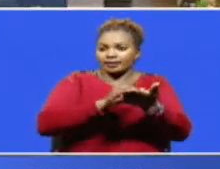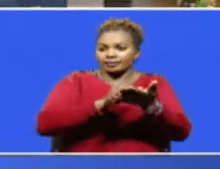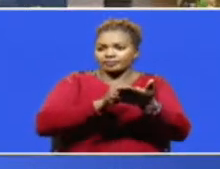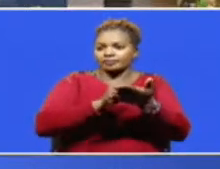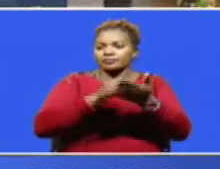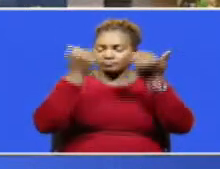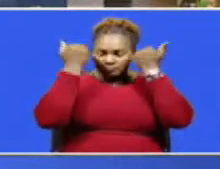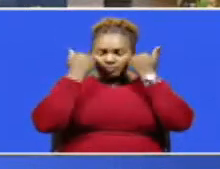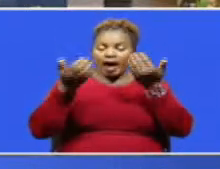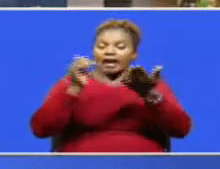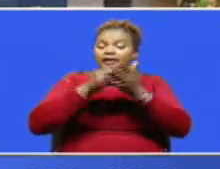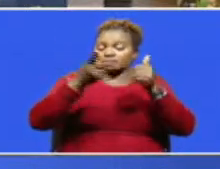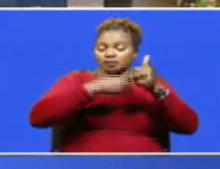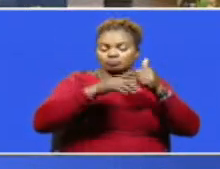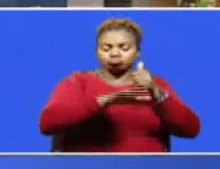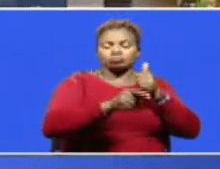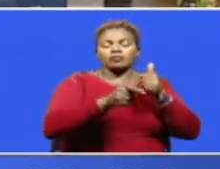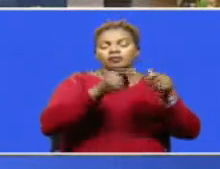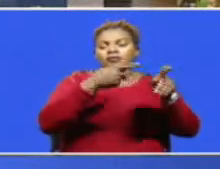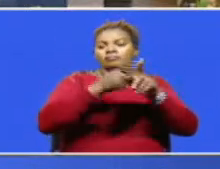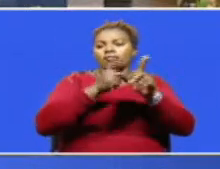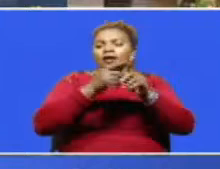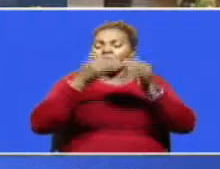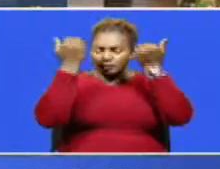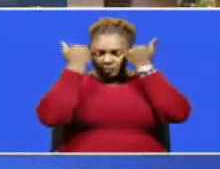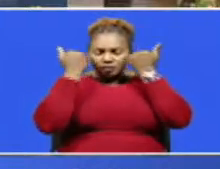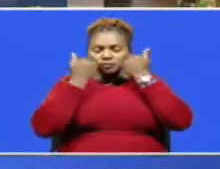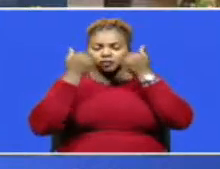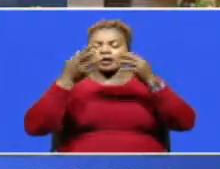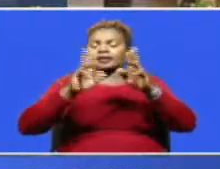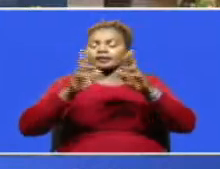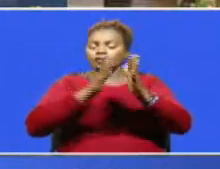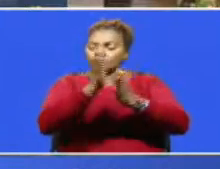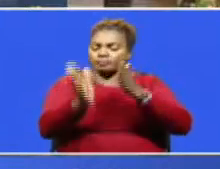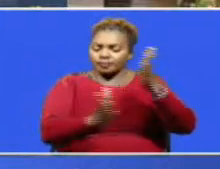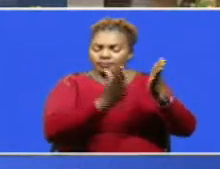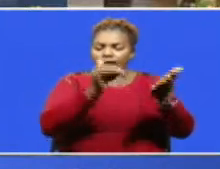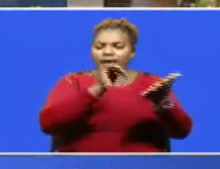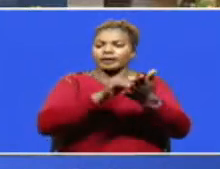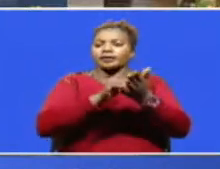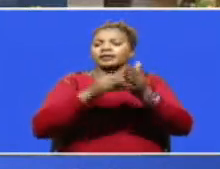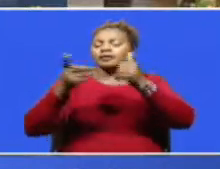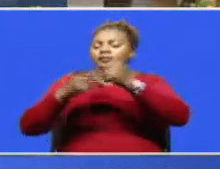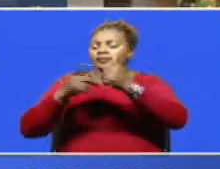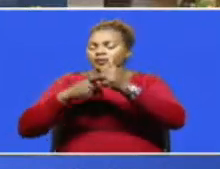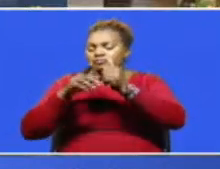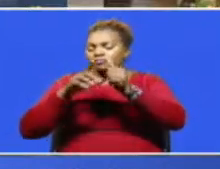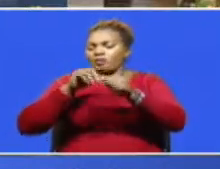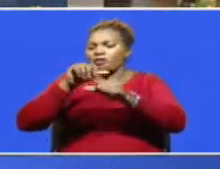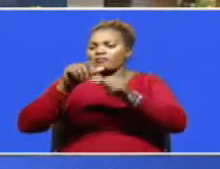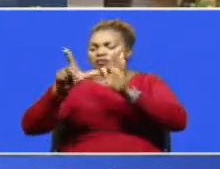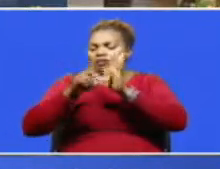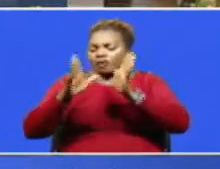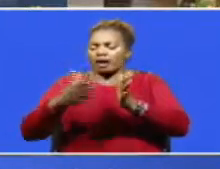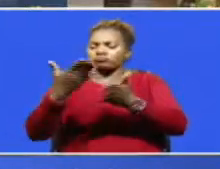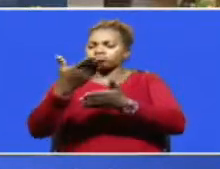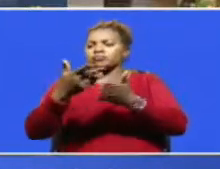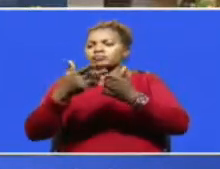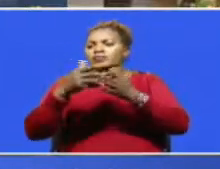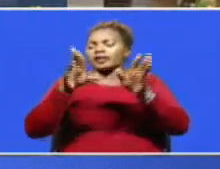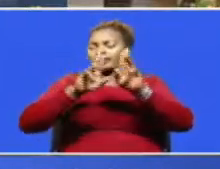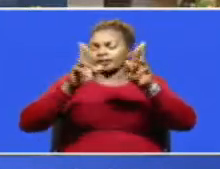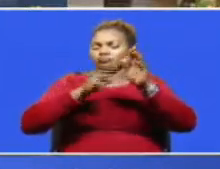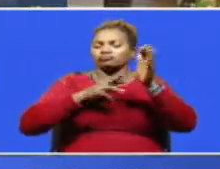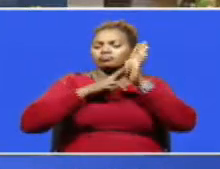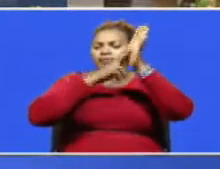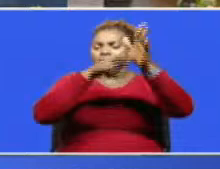mahakamani kwa washtakiwa hao sita, huku upande wa mashtaka ukitayarisha kesi yake, huku mawakili wa washtakiwa wakijitayarisha kuwakilisha